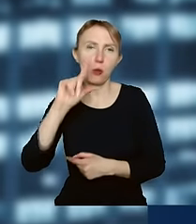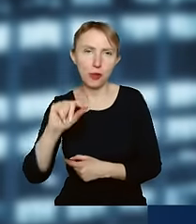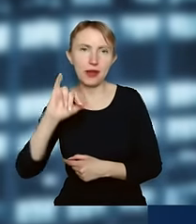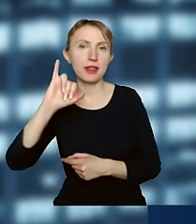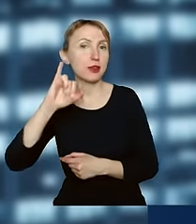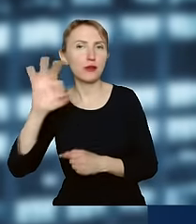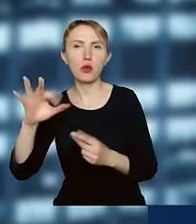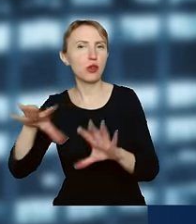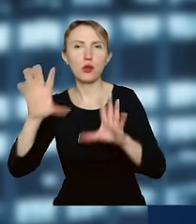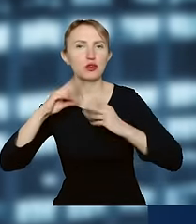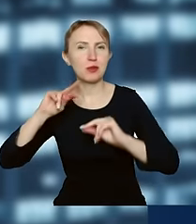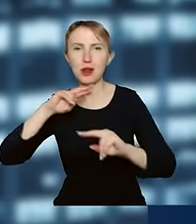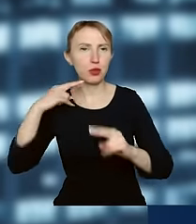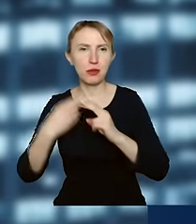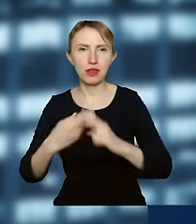nie usłyszeli,